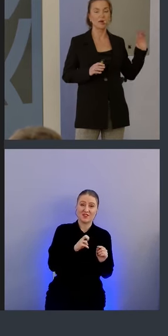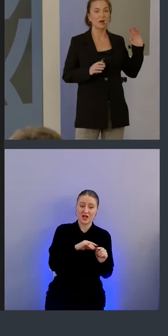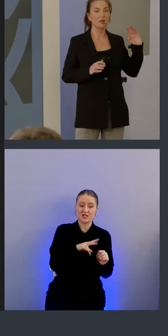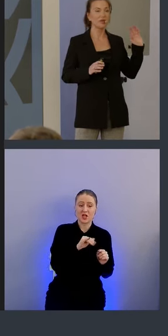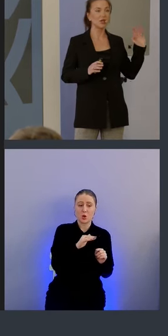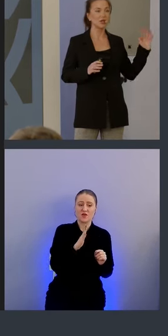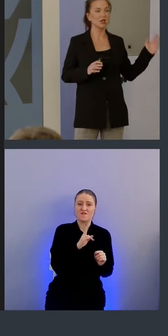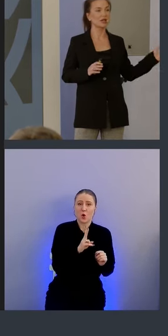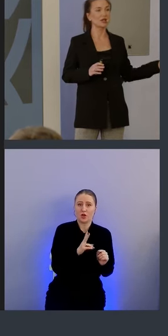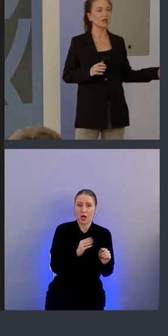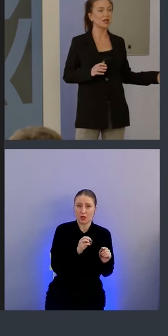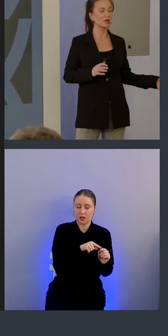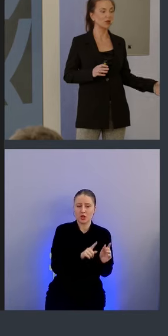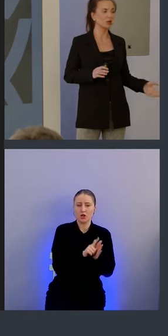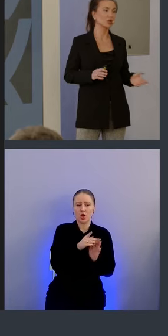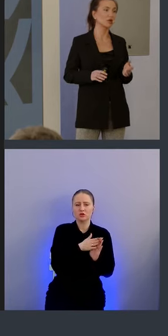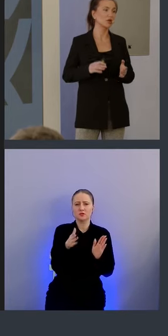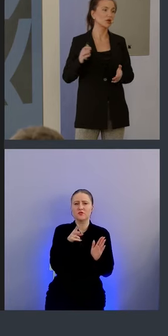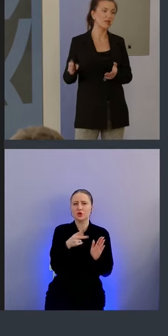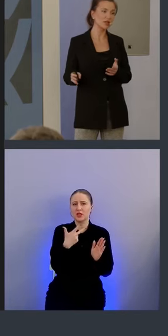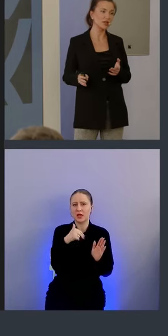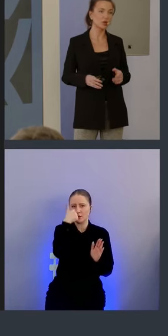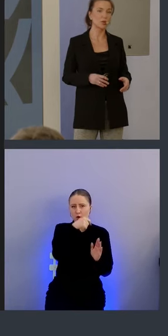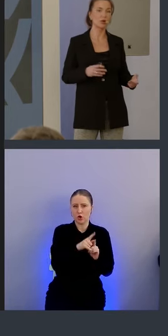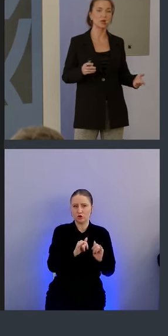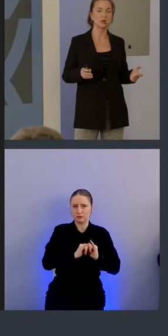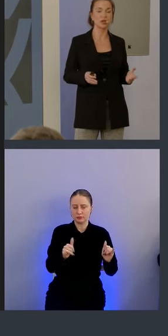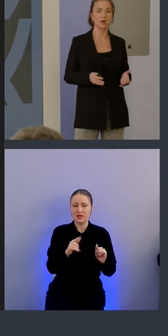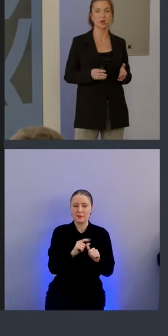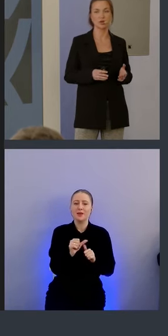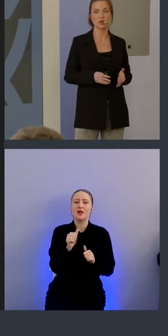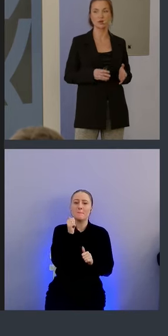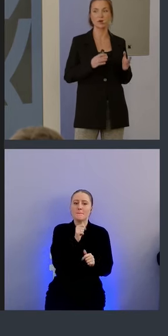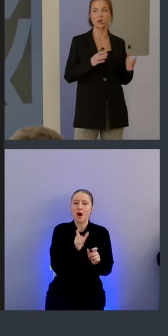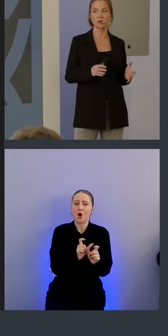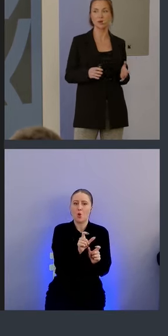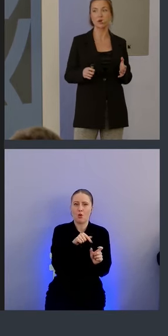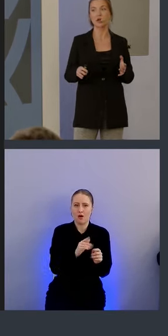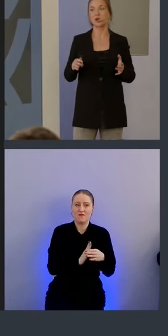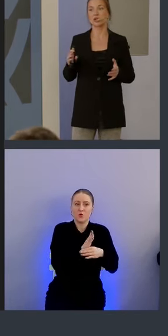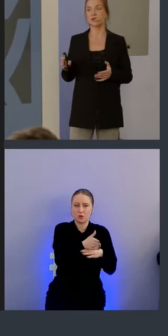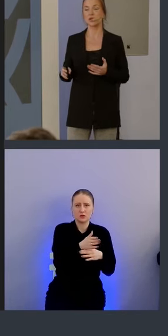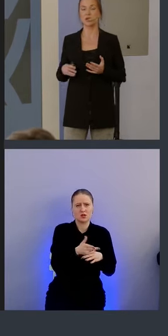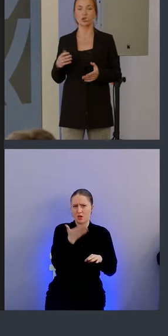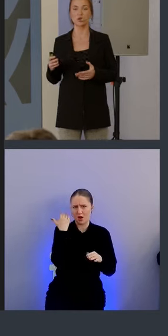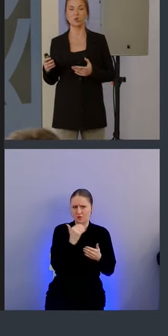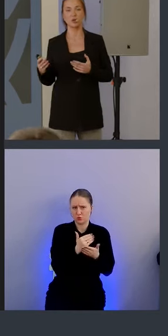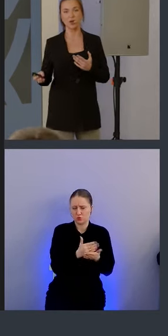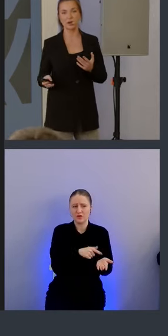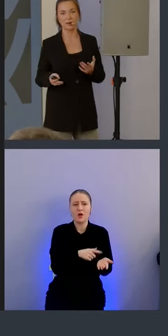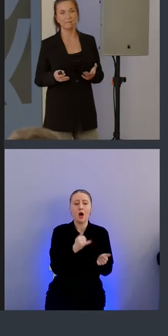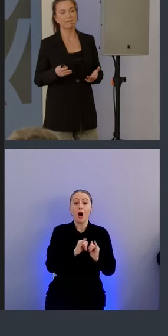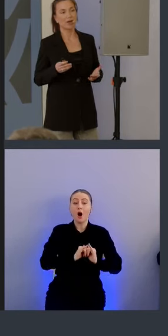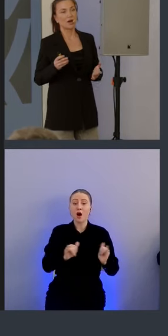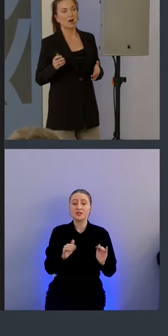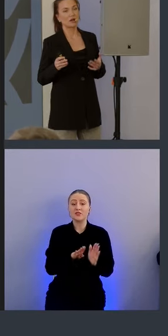там в 2003 году началось ее развитие, то есть парольная аутентификация существовала давно, развитие началось